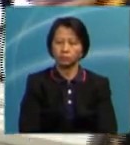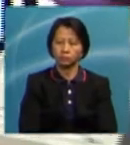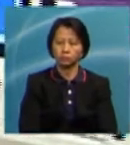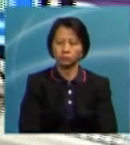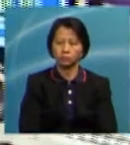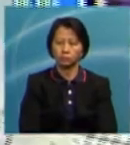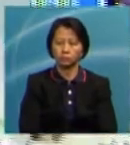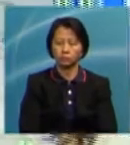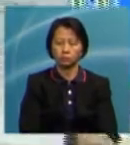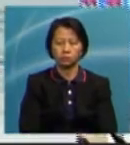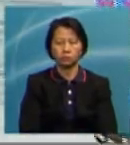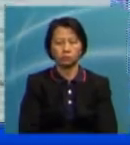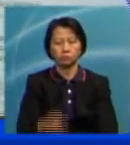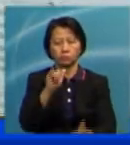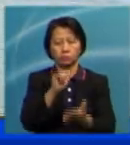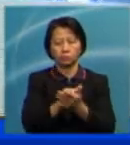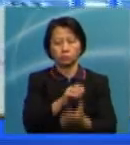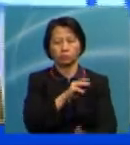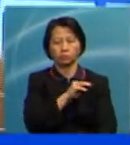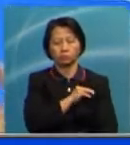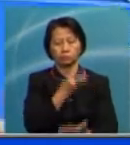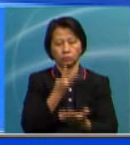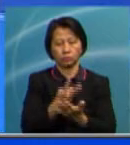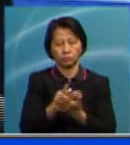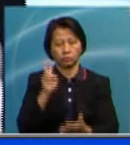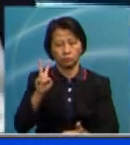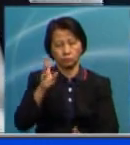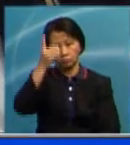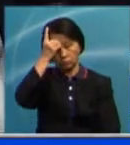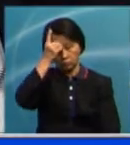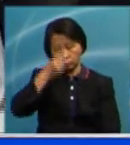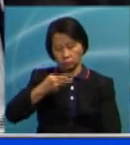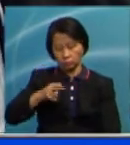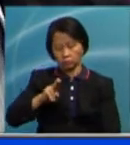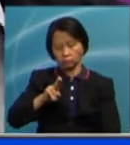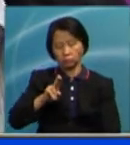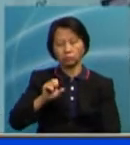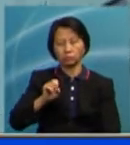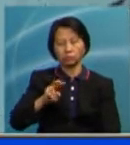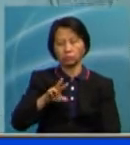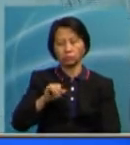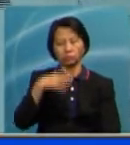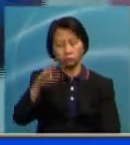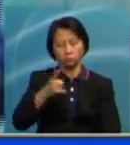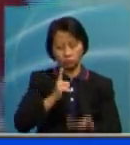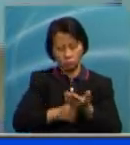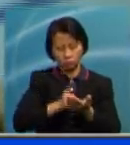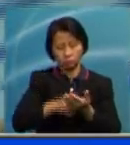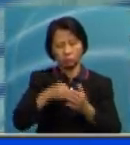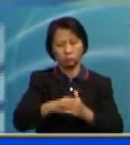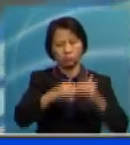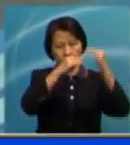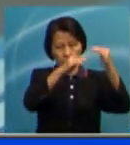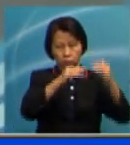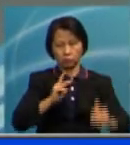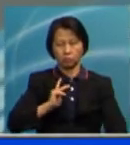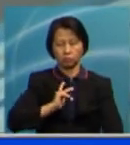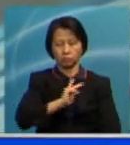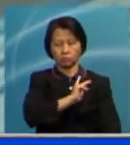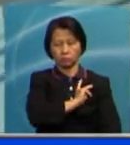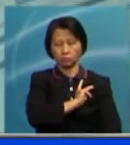tinggi perkara itu menurut menteri kewangan kedua Datuk Seri Ahmad Husni hanazlah telah dibincangkan di peringkat